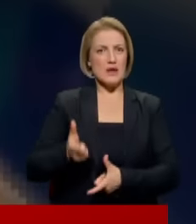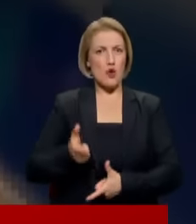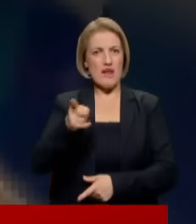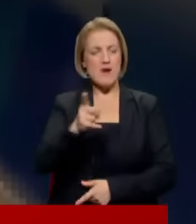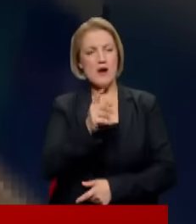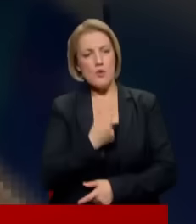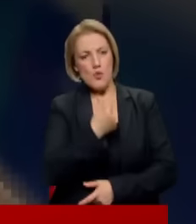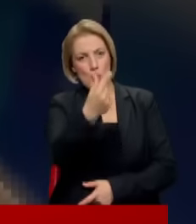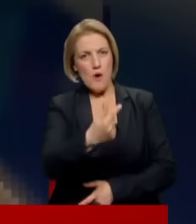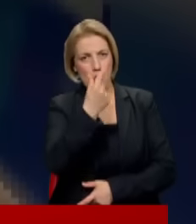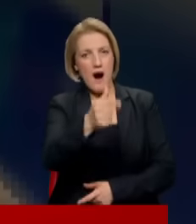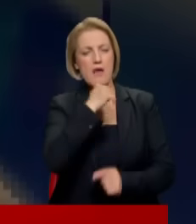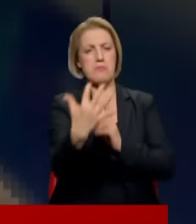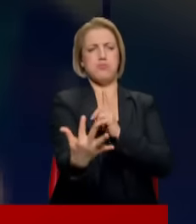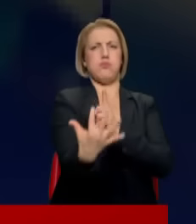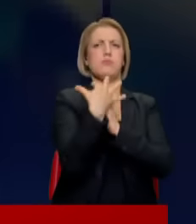da